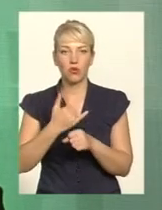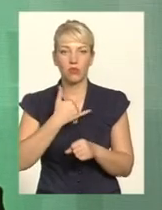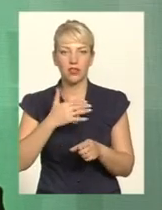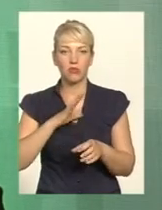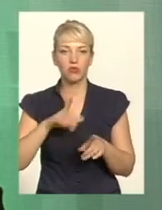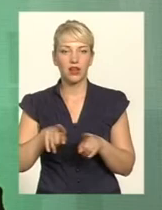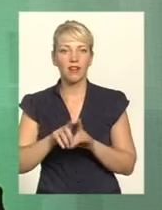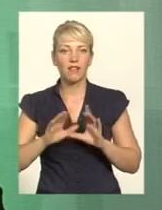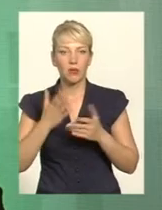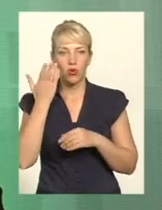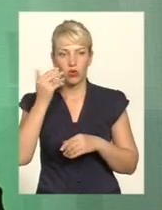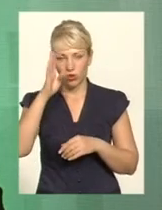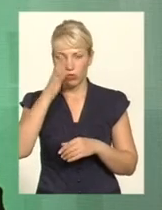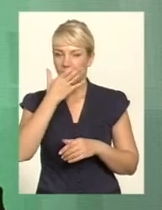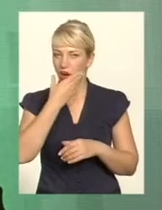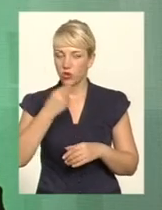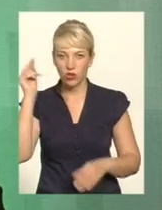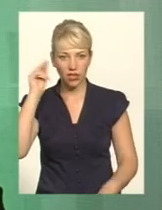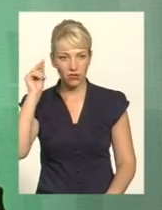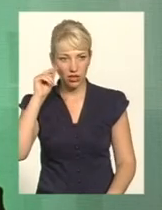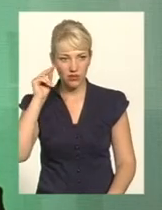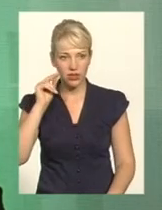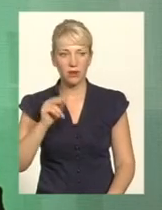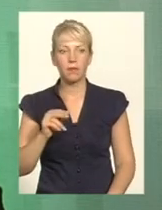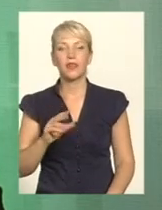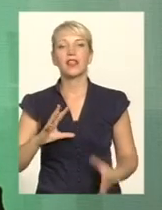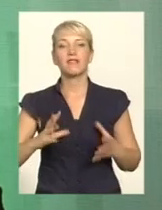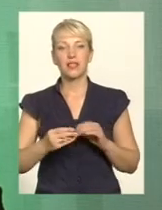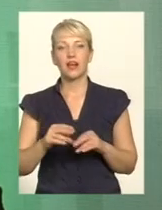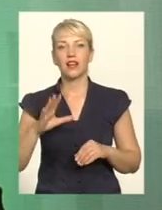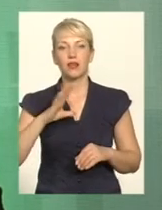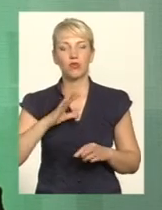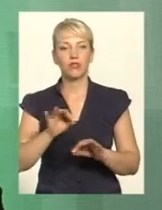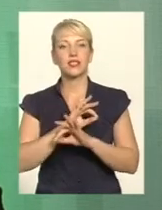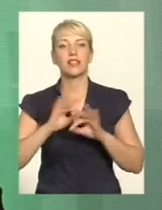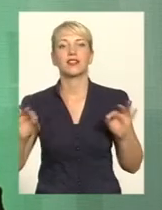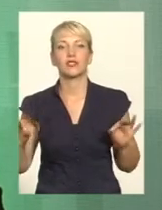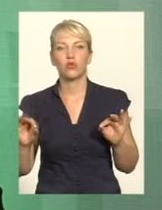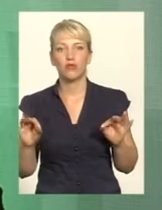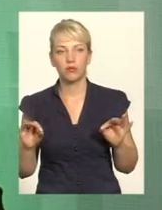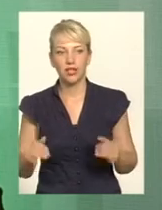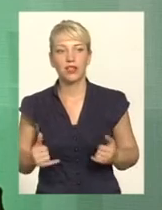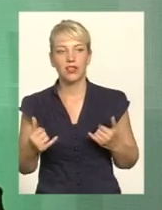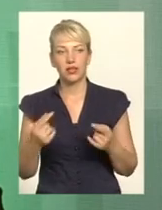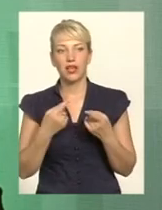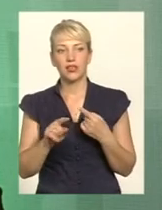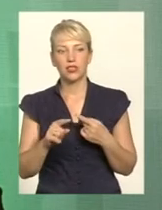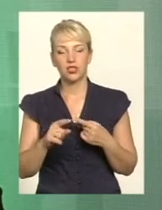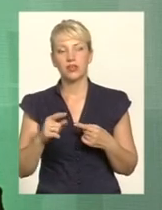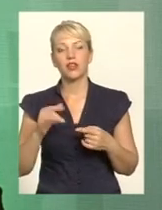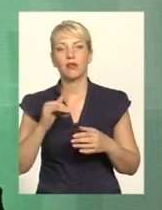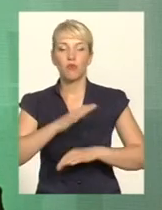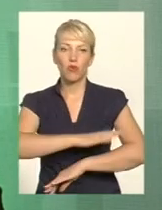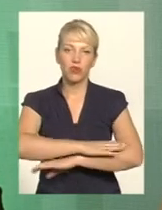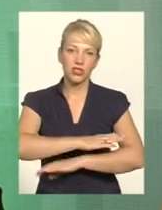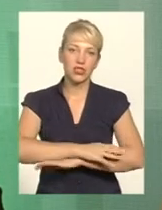хлопець гарно навчався. Взагалі був зразком для інших наслідування і поведінки,